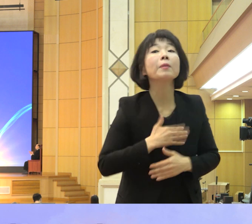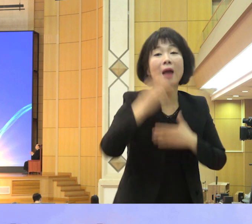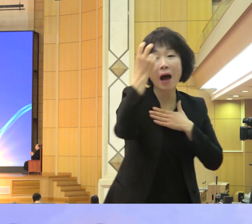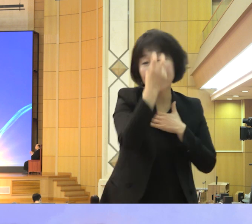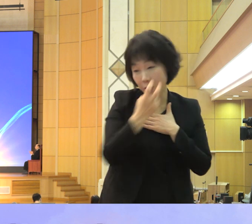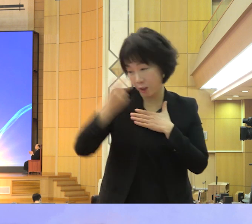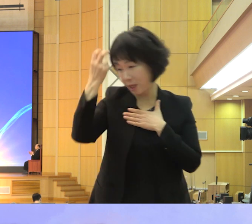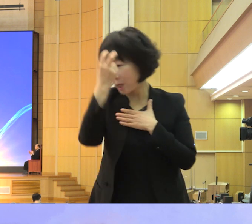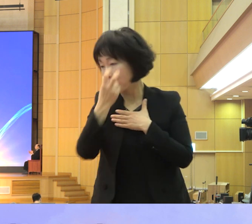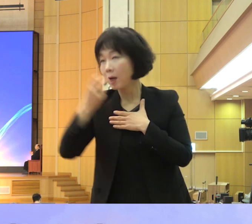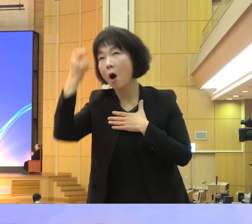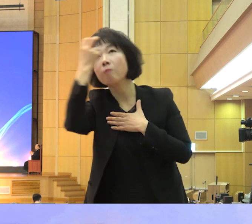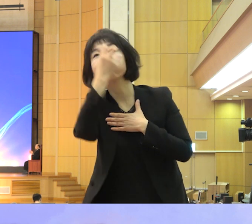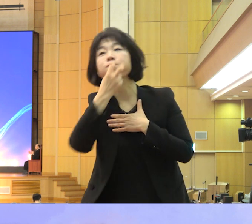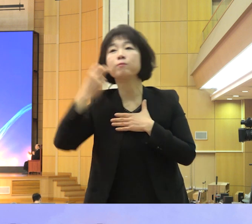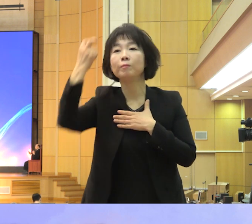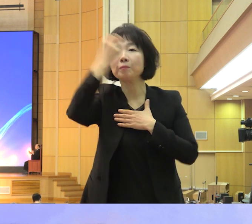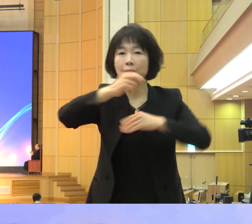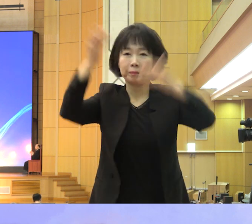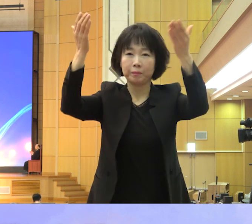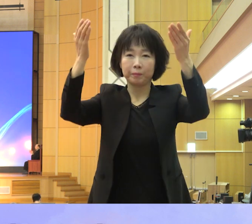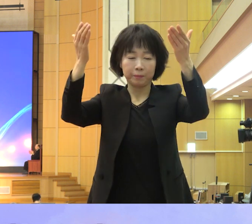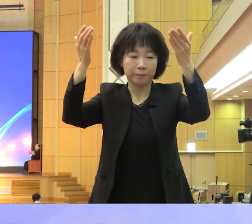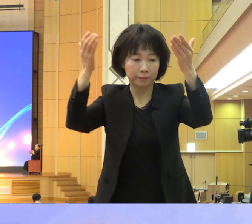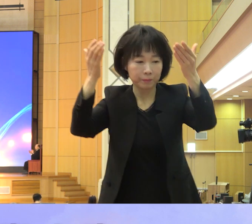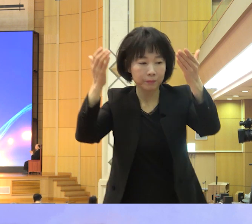풍랑일 때 날